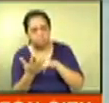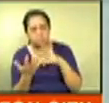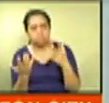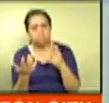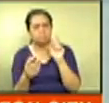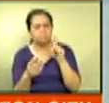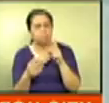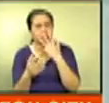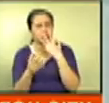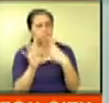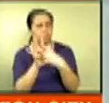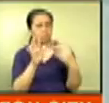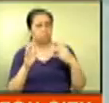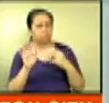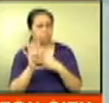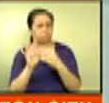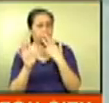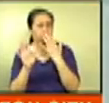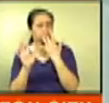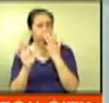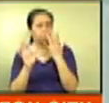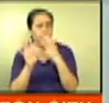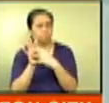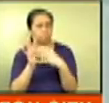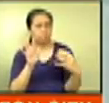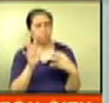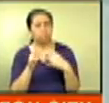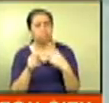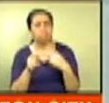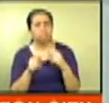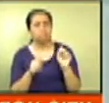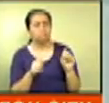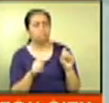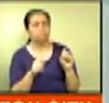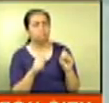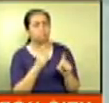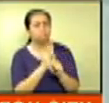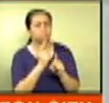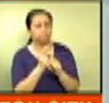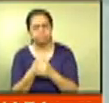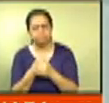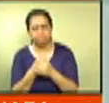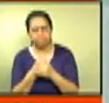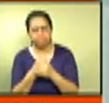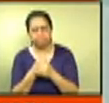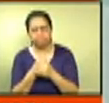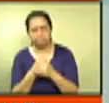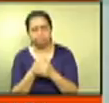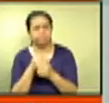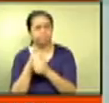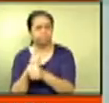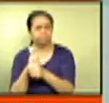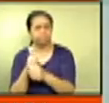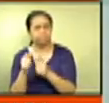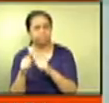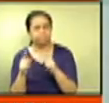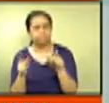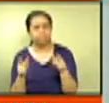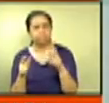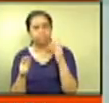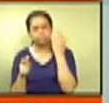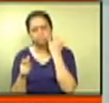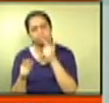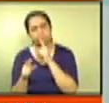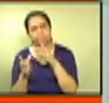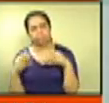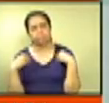na. Oh, dapat yung sir, reflectorized po, reflectorized na vest. Yes, sir. Opo, inaano po natin, sir, to follow na po, pero aminin ho natin, kulang ho